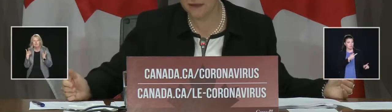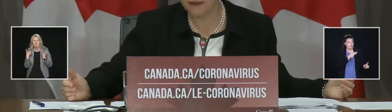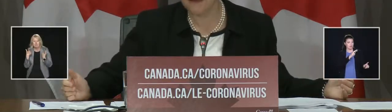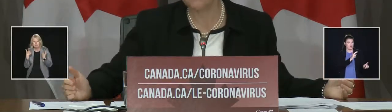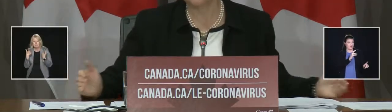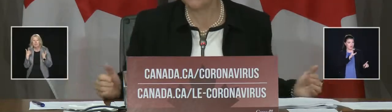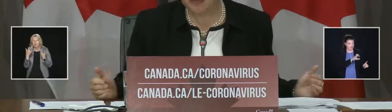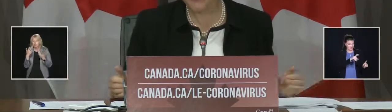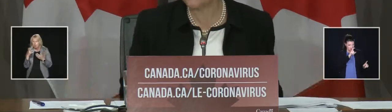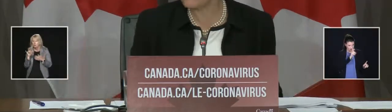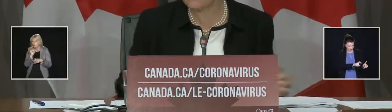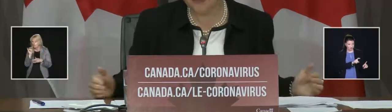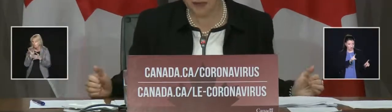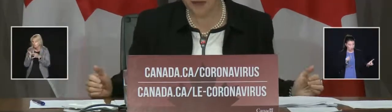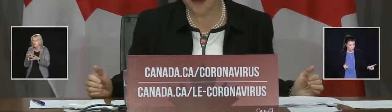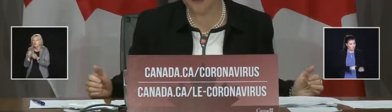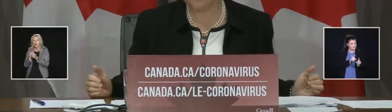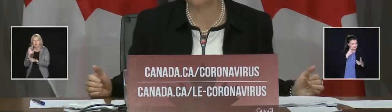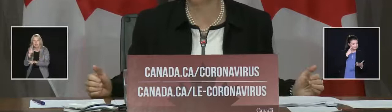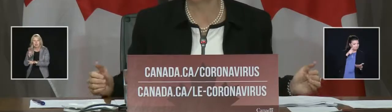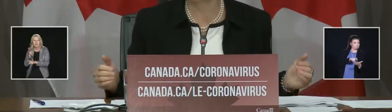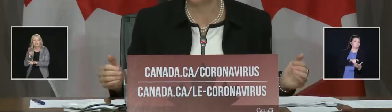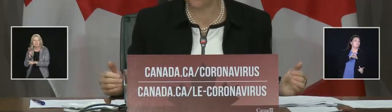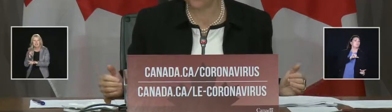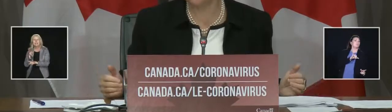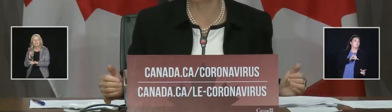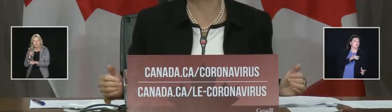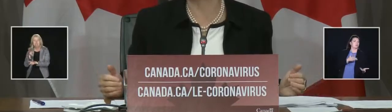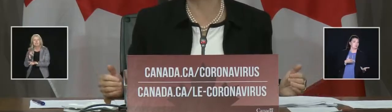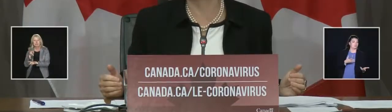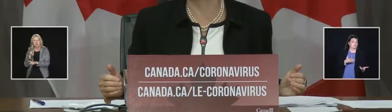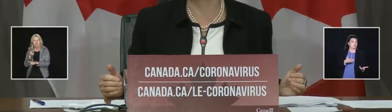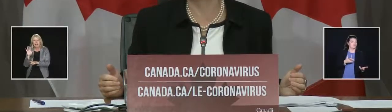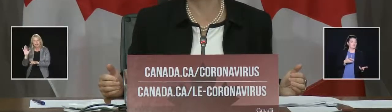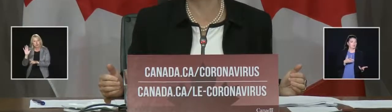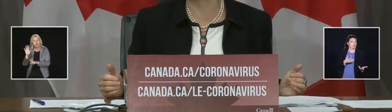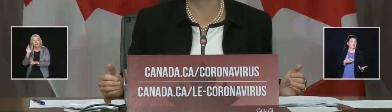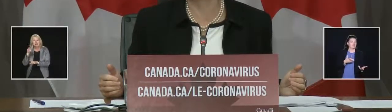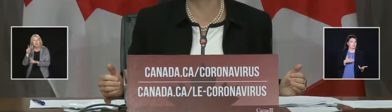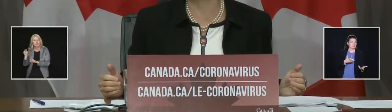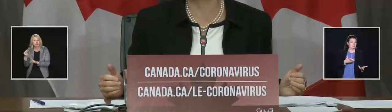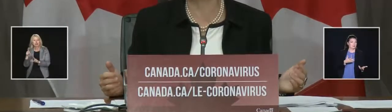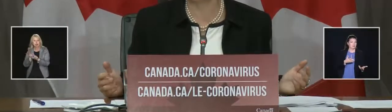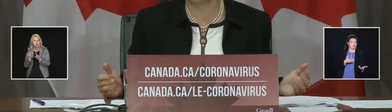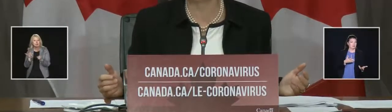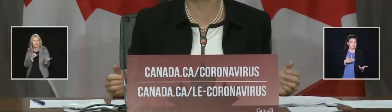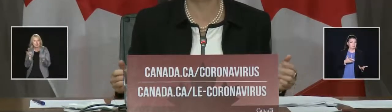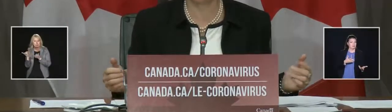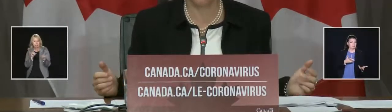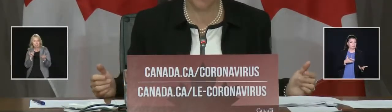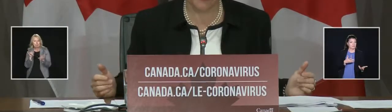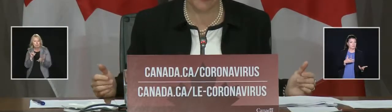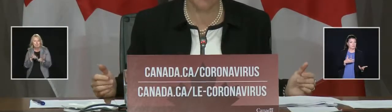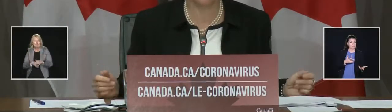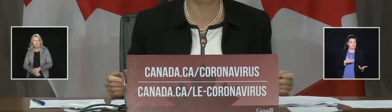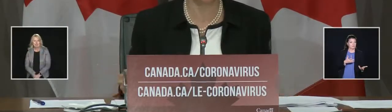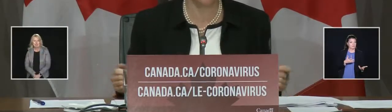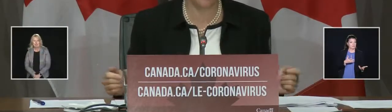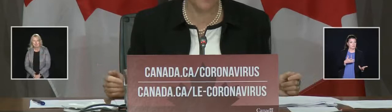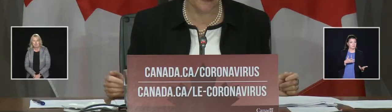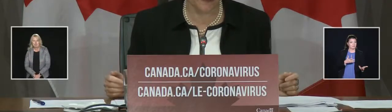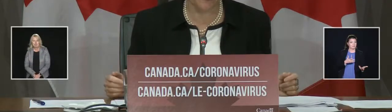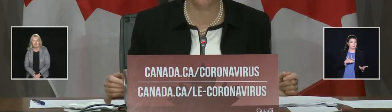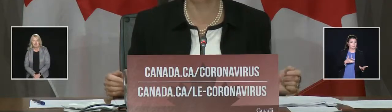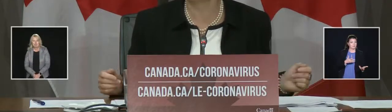GRC. Ce n'est pas acceptable pour les gens qui représentent